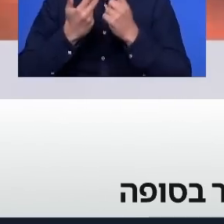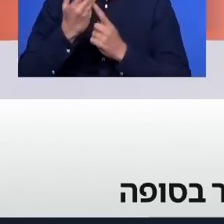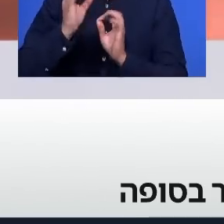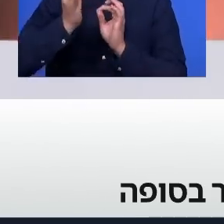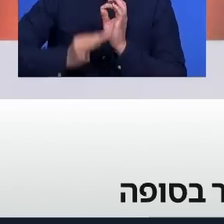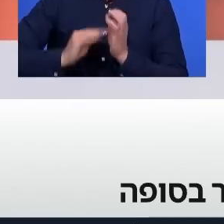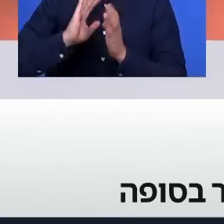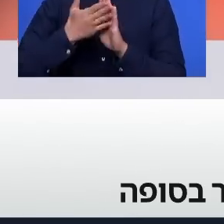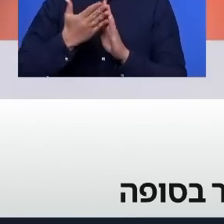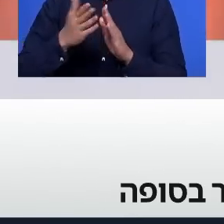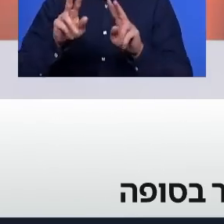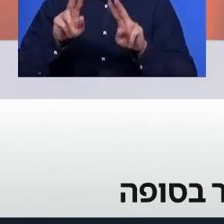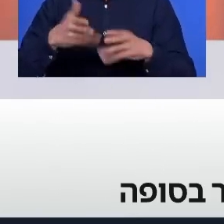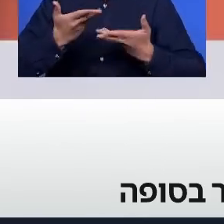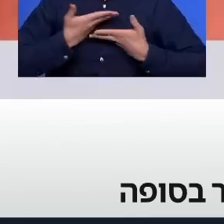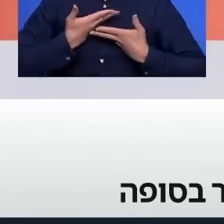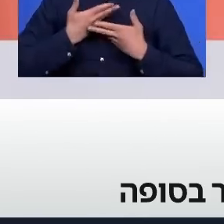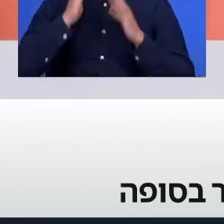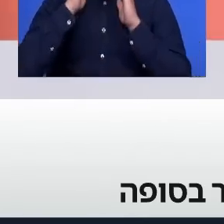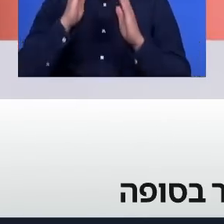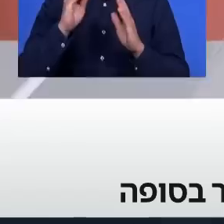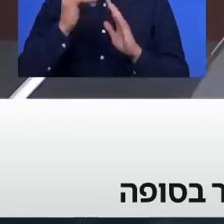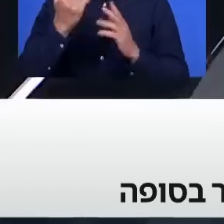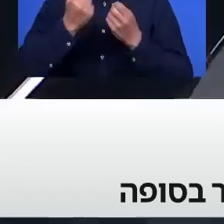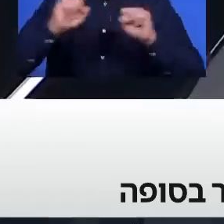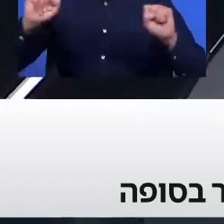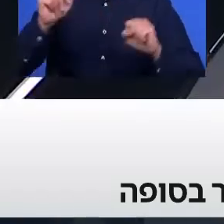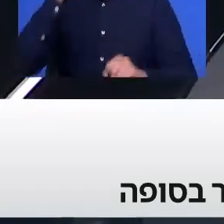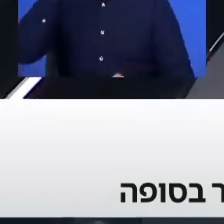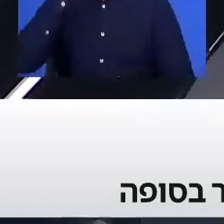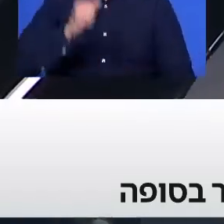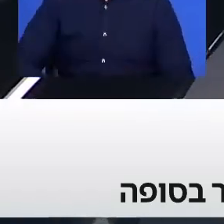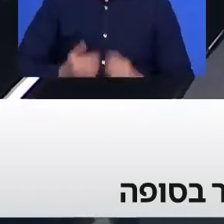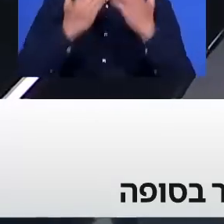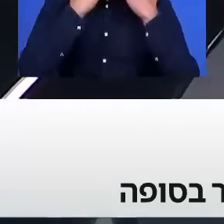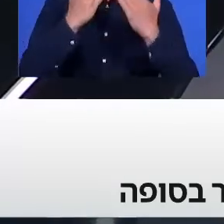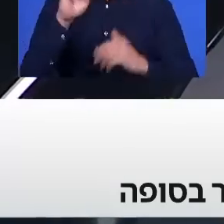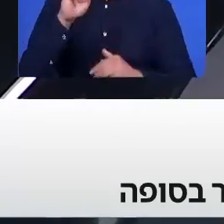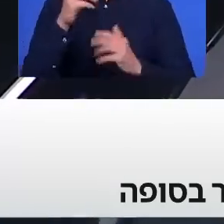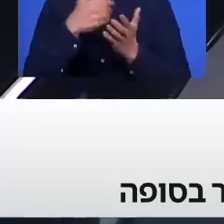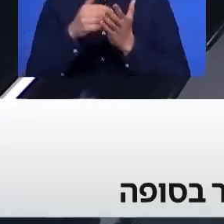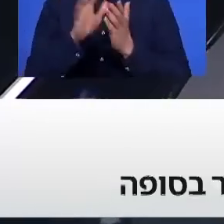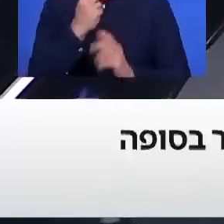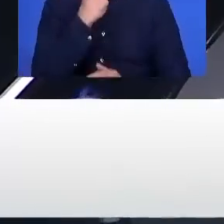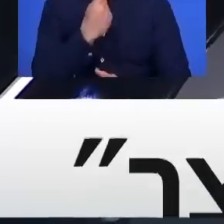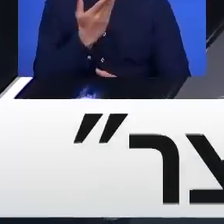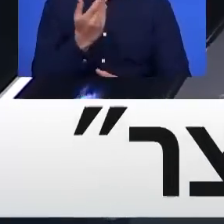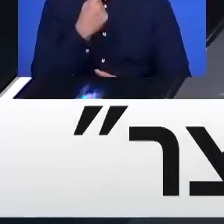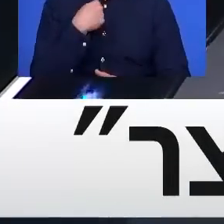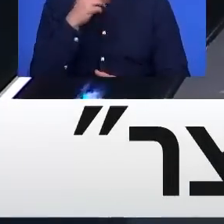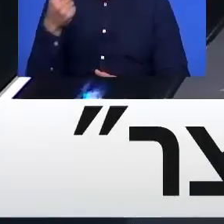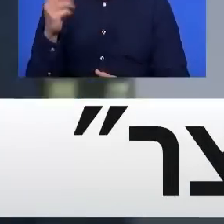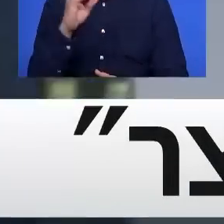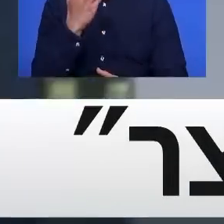בידי מערכת הביטחון, ההנחה היא שהוא ישוחרר חזרה לירדן. תודה רבה, רועי. בדיוק בהמשך לדברים שלך, אנחנו עלייך גילי כהן,